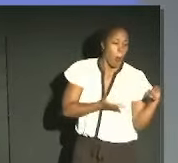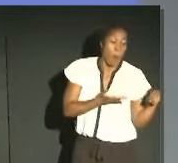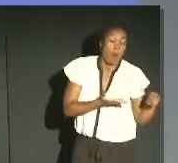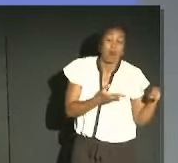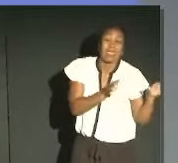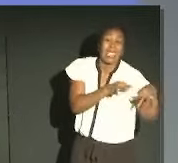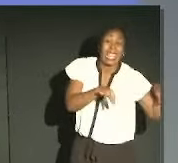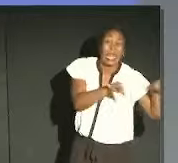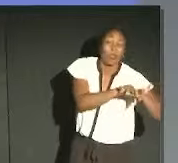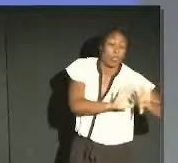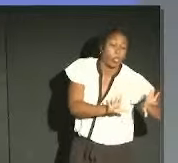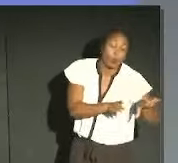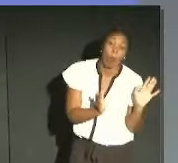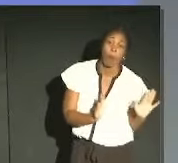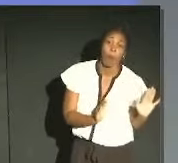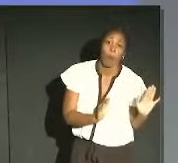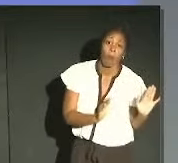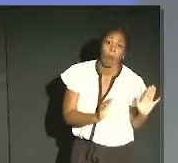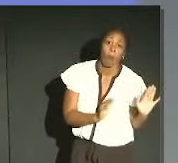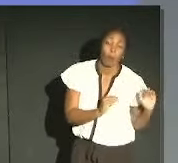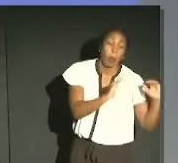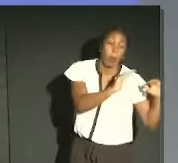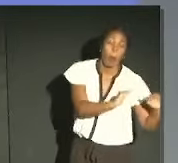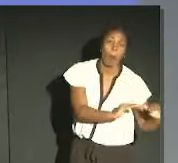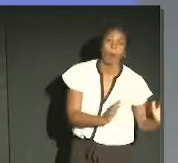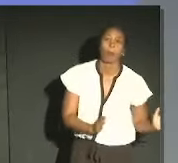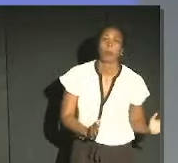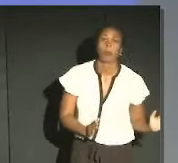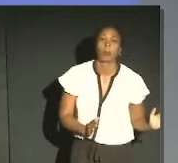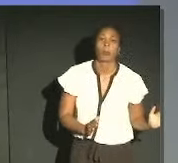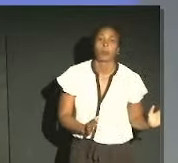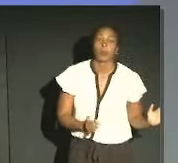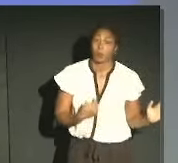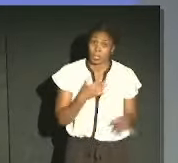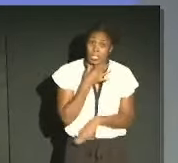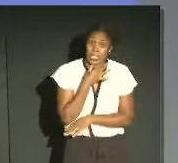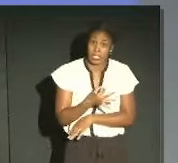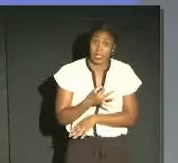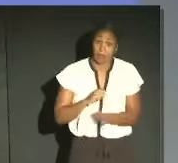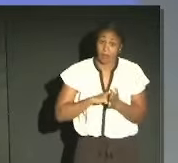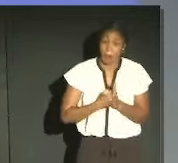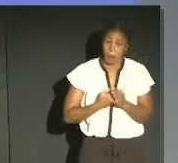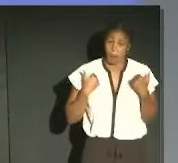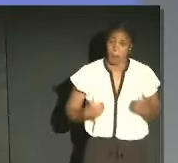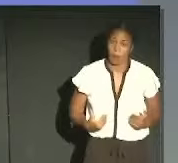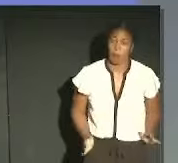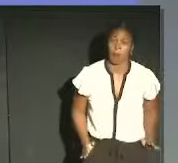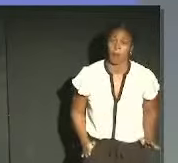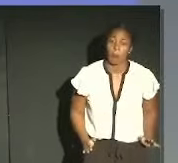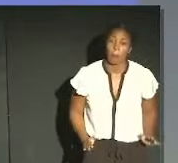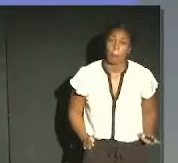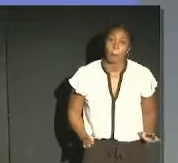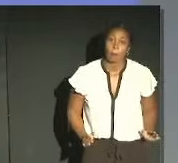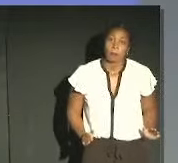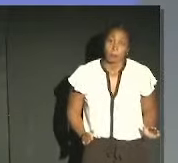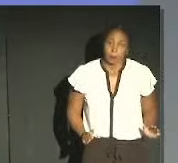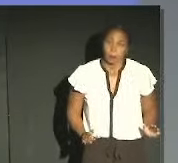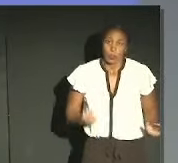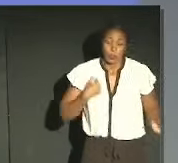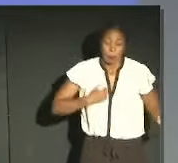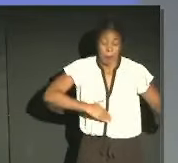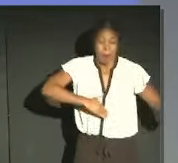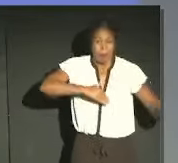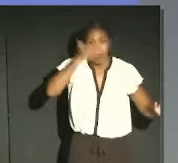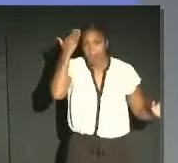territoires de seconde zone et je veux le dire ici avec beaucoup de fermeté nous en avvez nous en avons